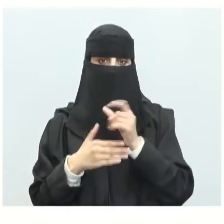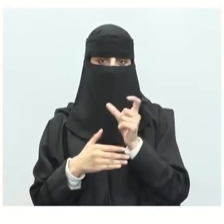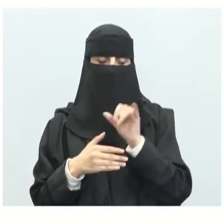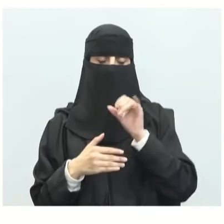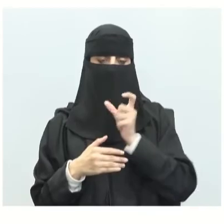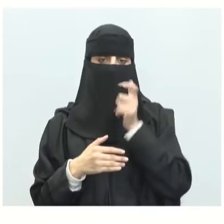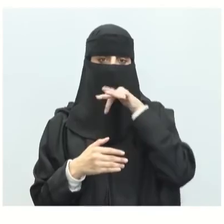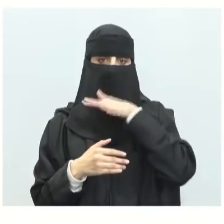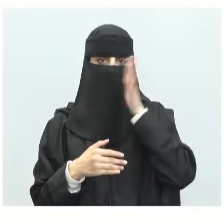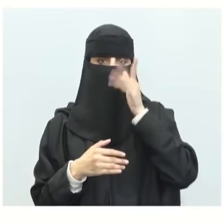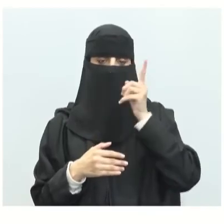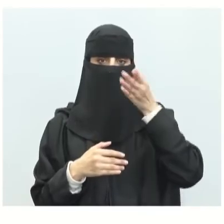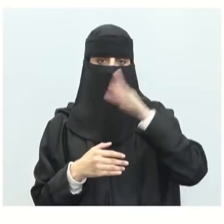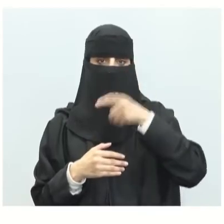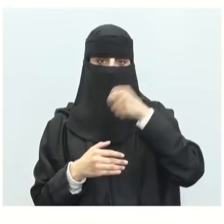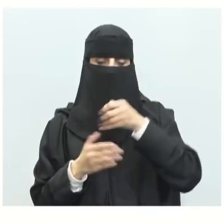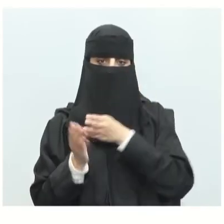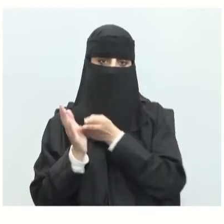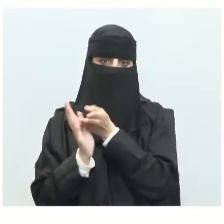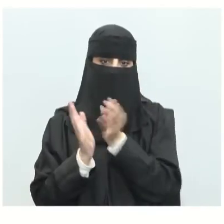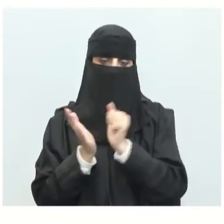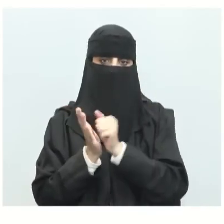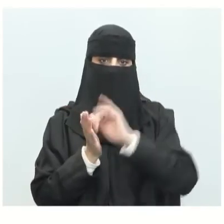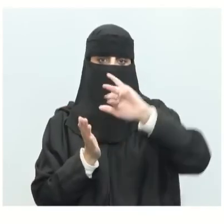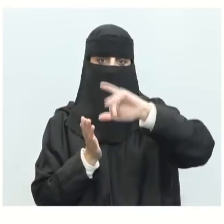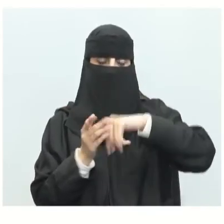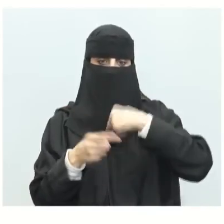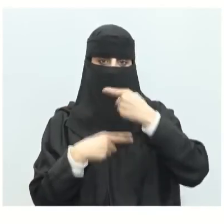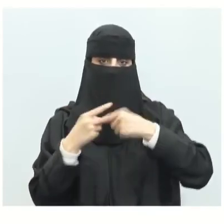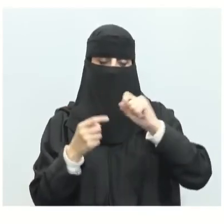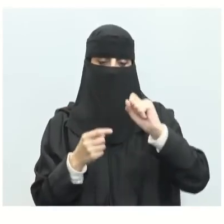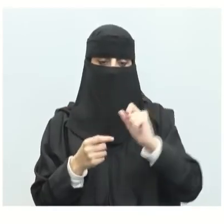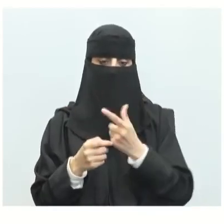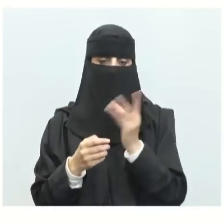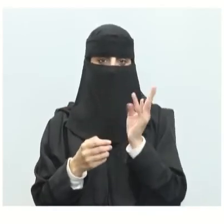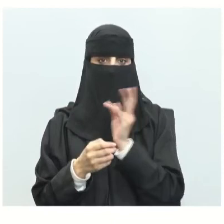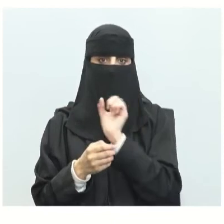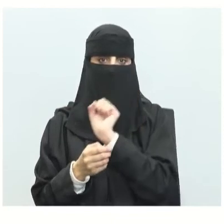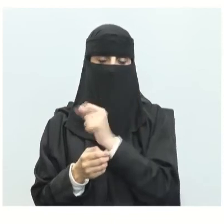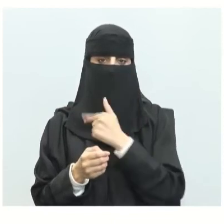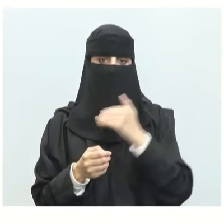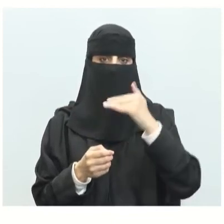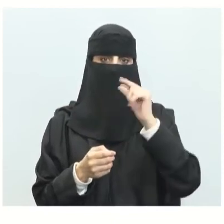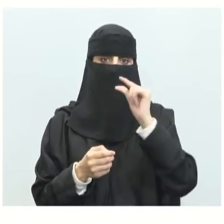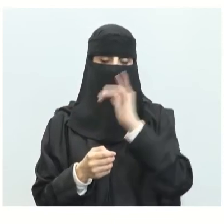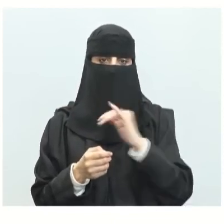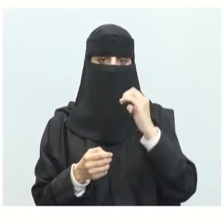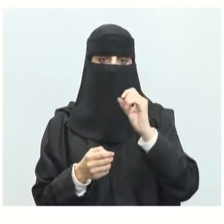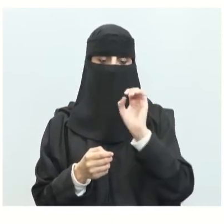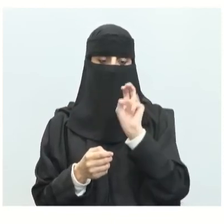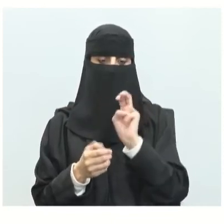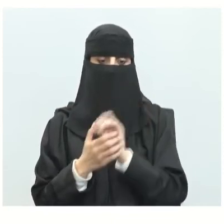وسلم الغار وعد مسرعا الى زوجته خديجه رضي الله عنها